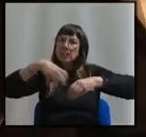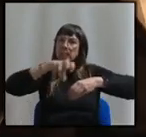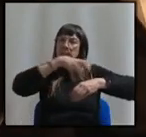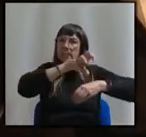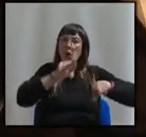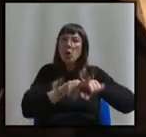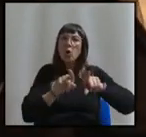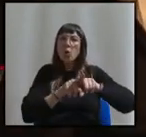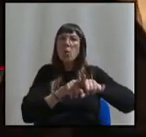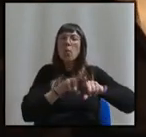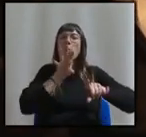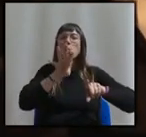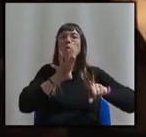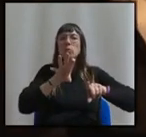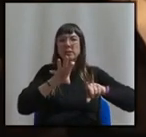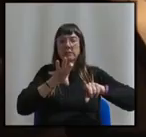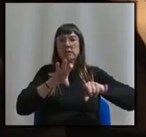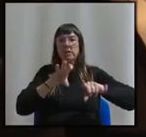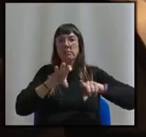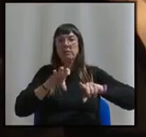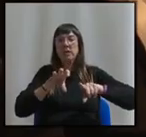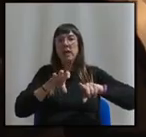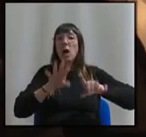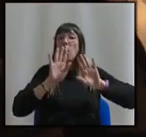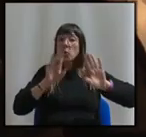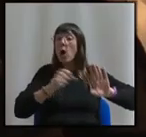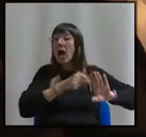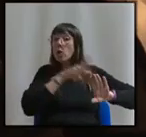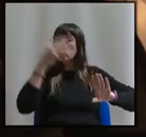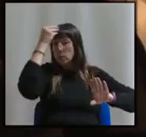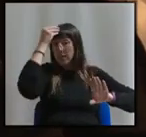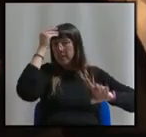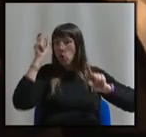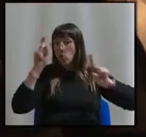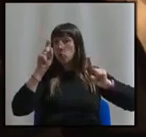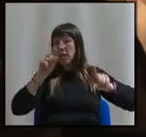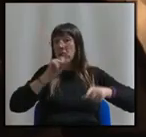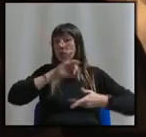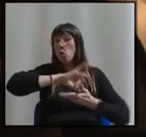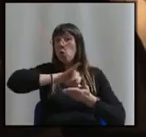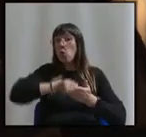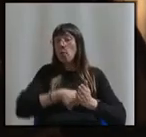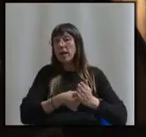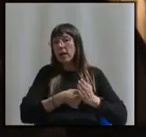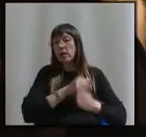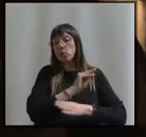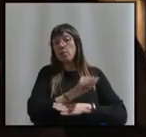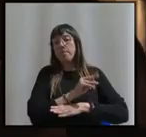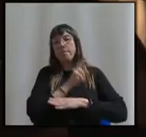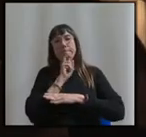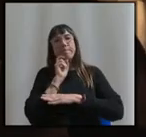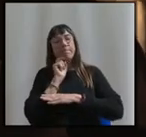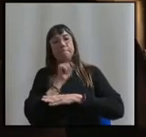però alguns pensen que s'haurien de mantenir els consells comarcals com a institucions de prestació de servei i deixant la dimensió política en